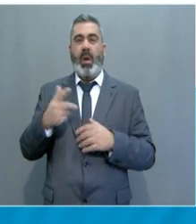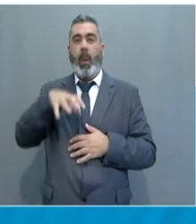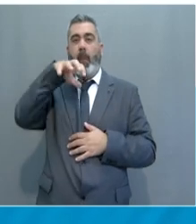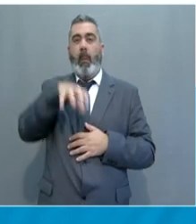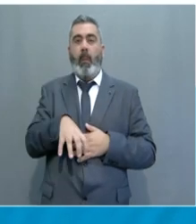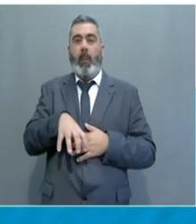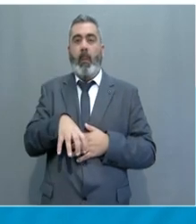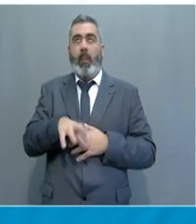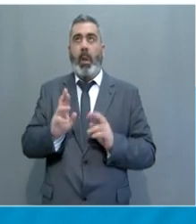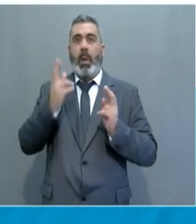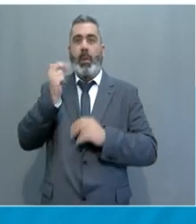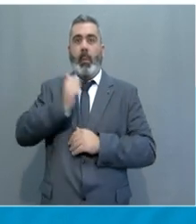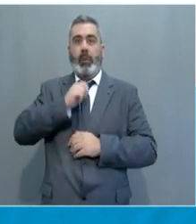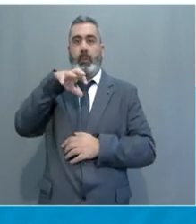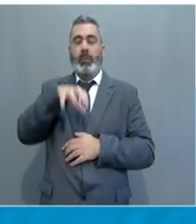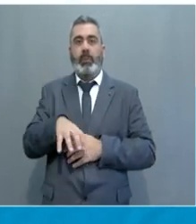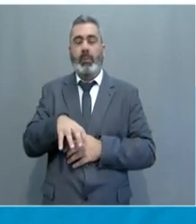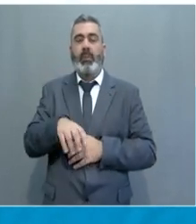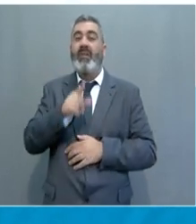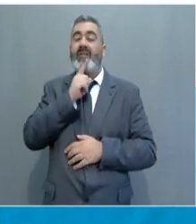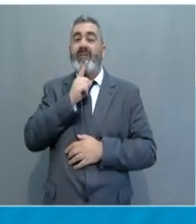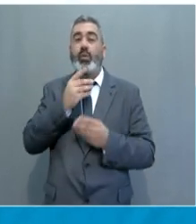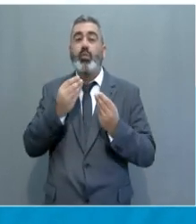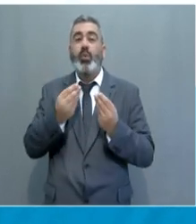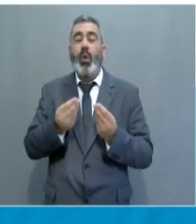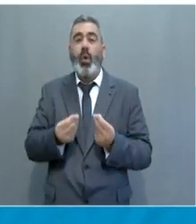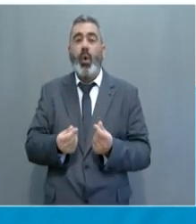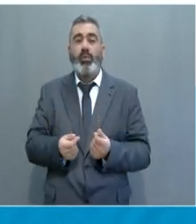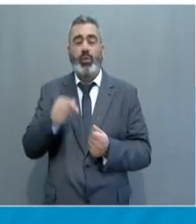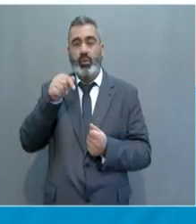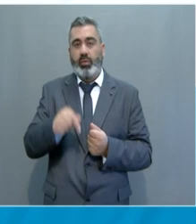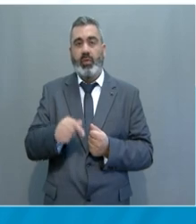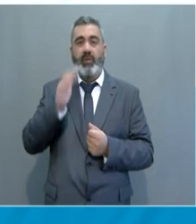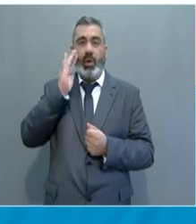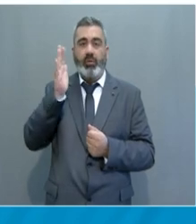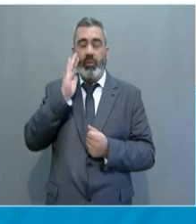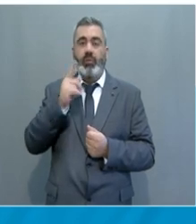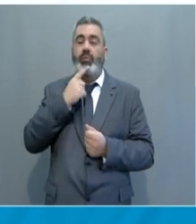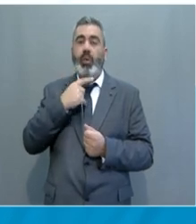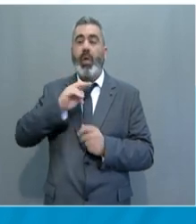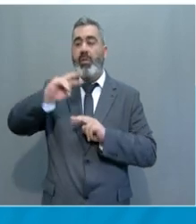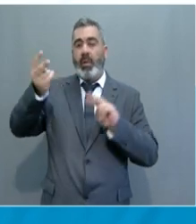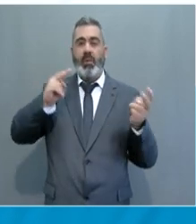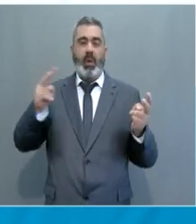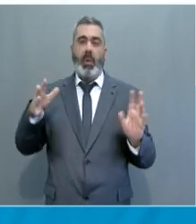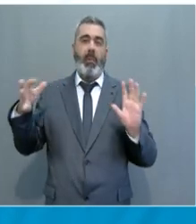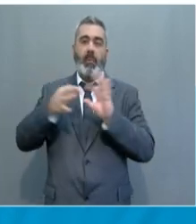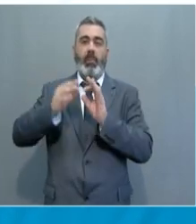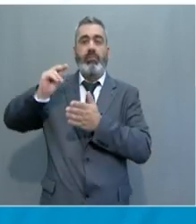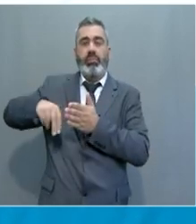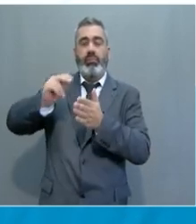νησίδα. Και προς αυτήν την κατεύθυνση κινούνται και οι συμφωνίες με τους γείτονές μας, αλλά και η